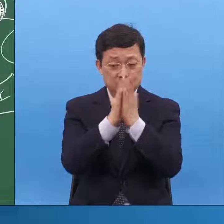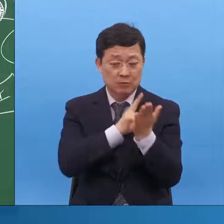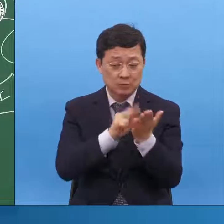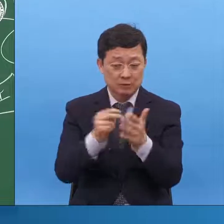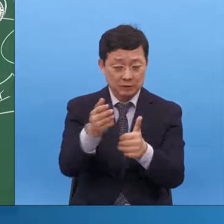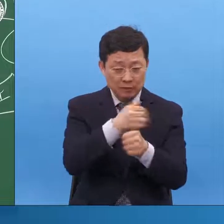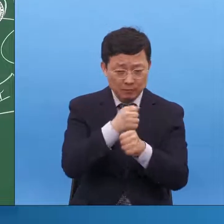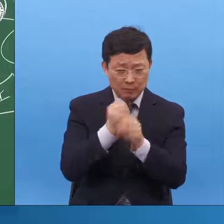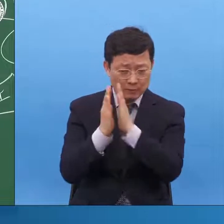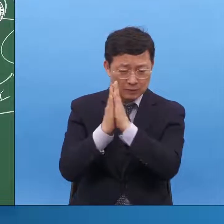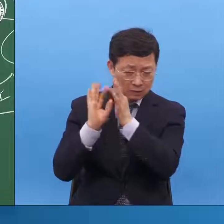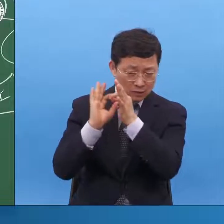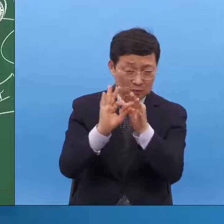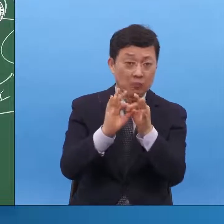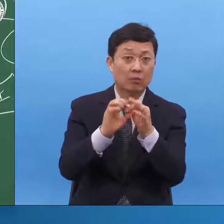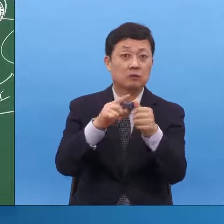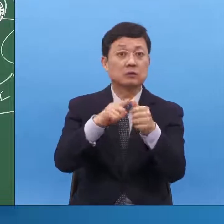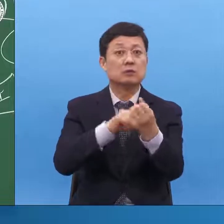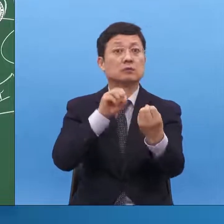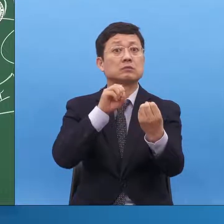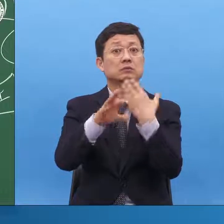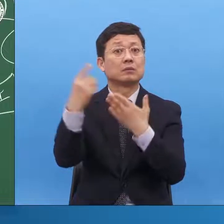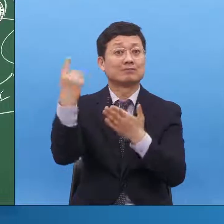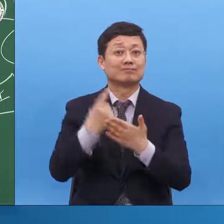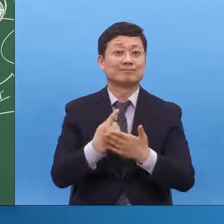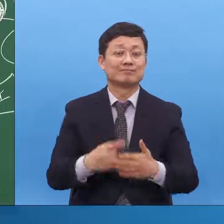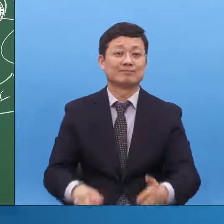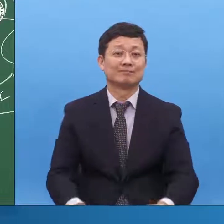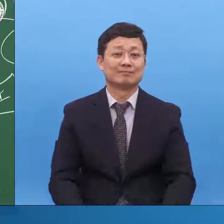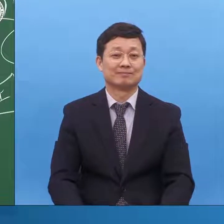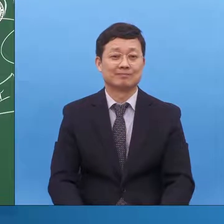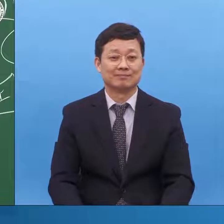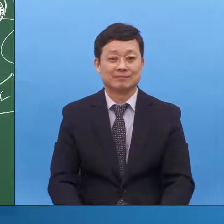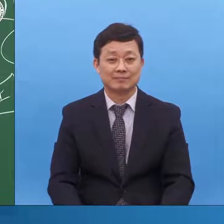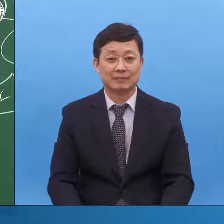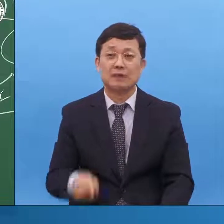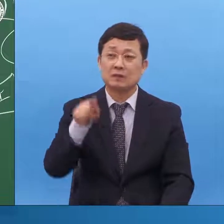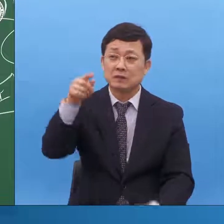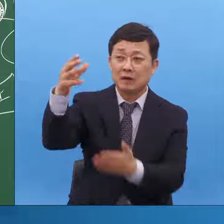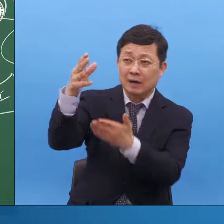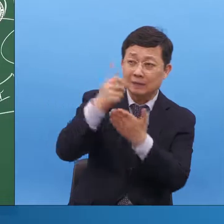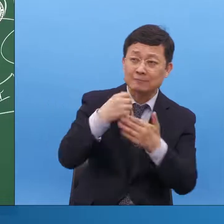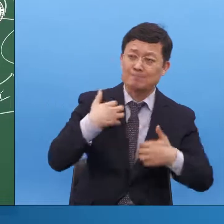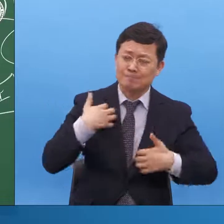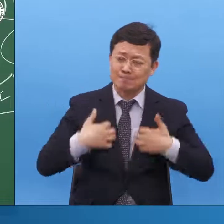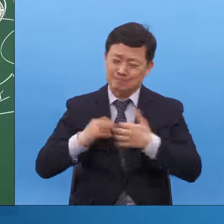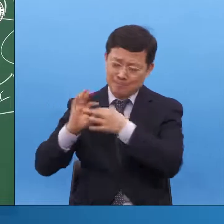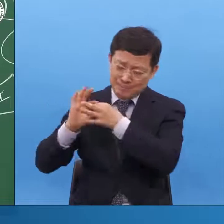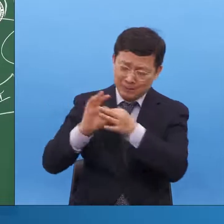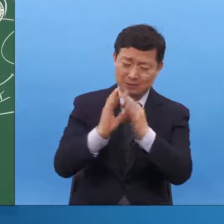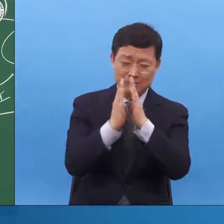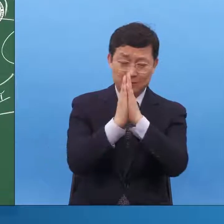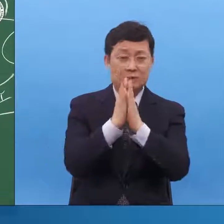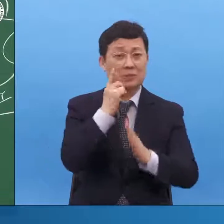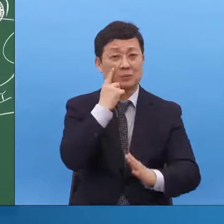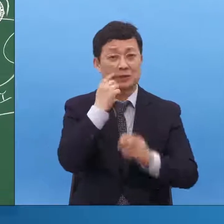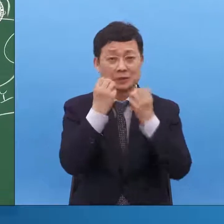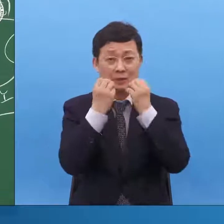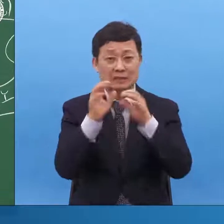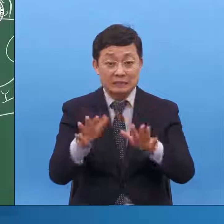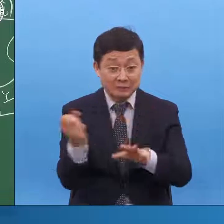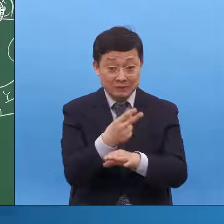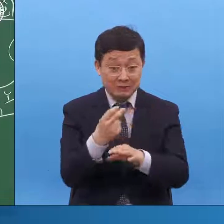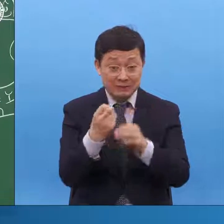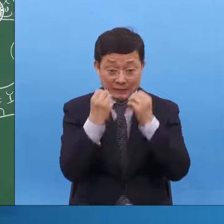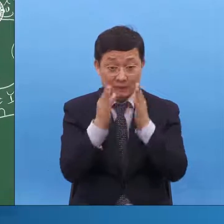응답이 오기 시작하는 But 겁니다. as you set this and begin to pray, answers will come. 그걸 누리라는 거예요. That's what you must enjoy. 새로 시작하세요. Start